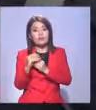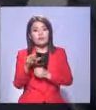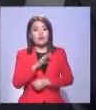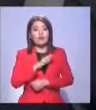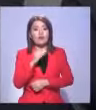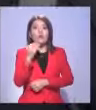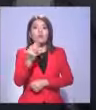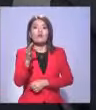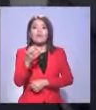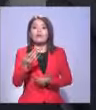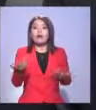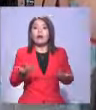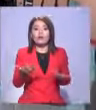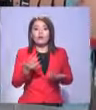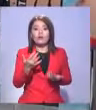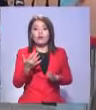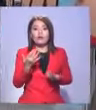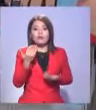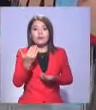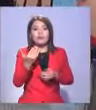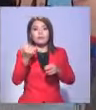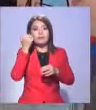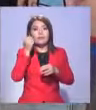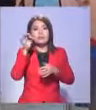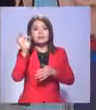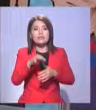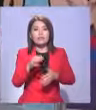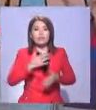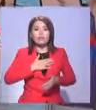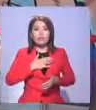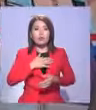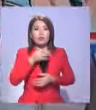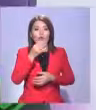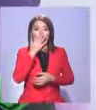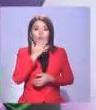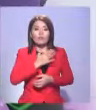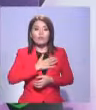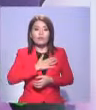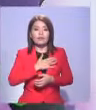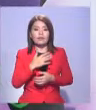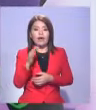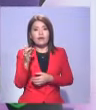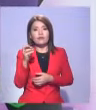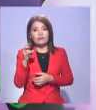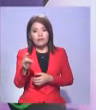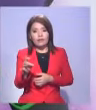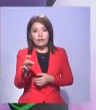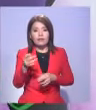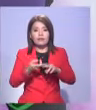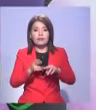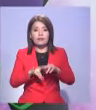деп сен қойшыға ме? Себебі бұл менің любим аниме. Евангелион деген